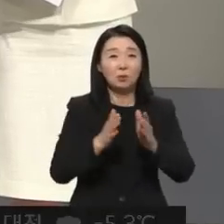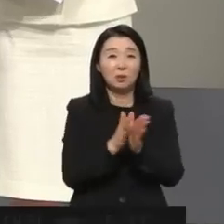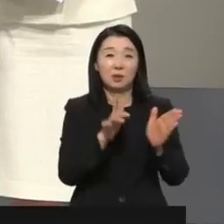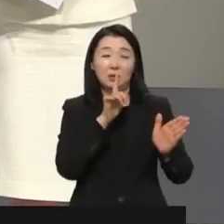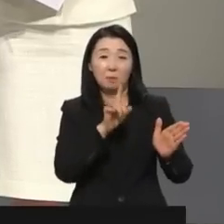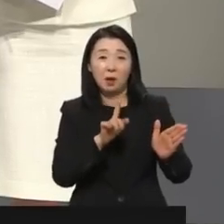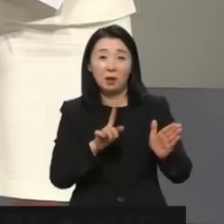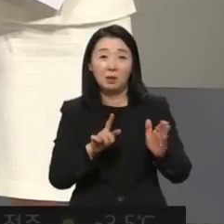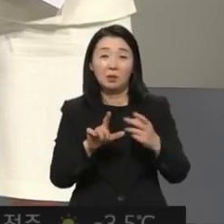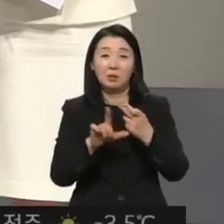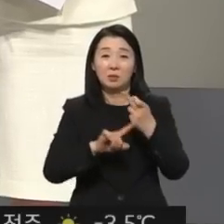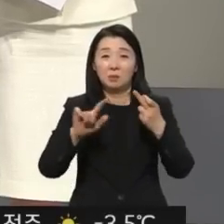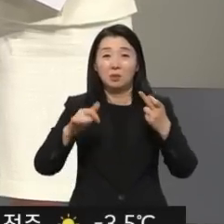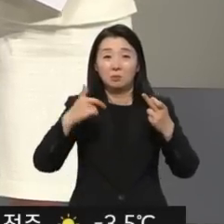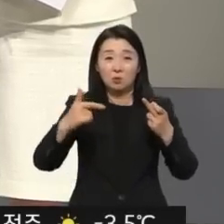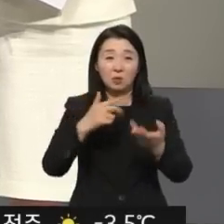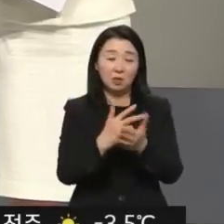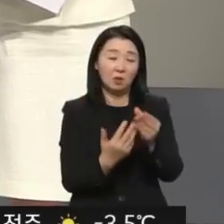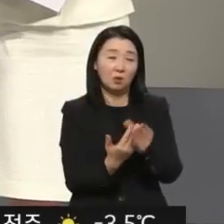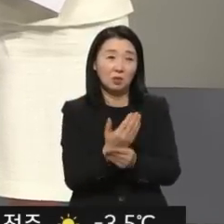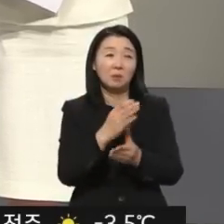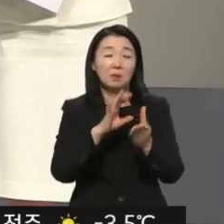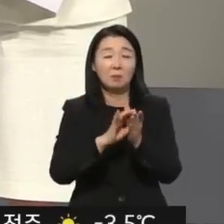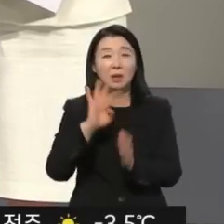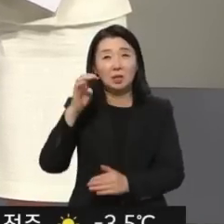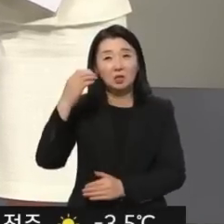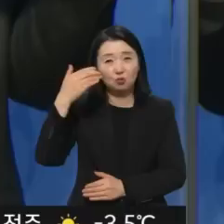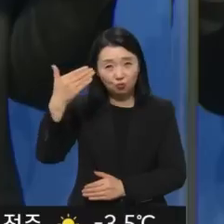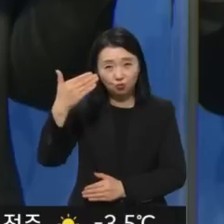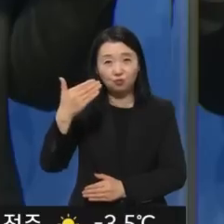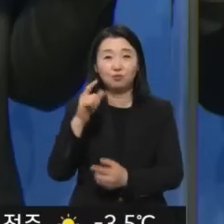이 16일은 이태원 참사 49일째입니다.